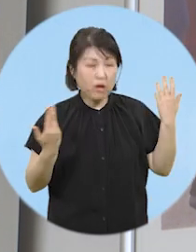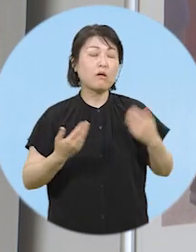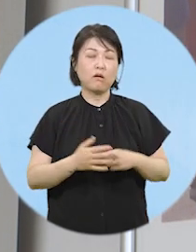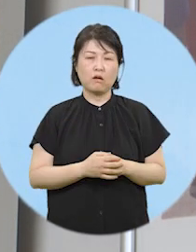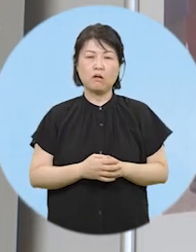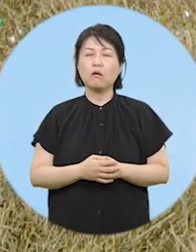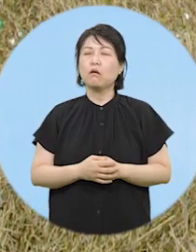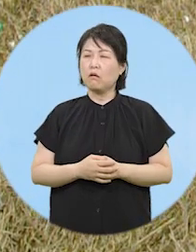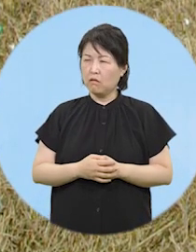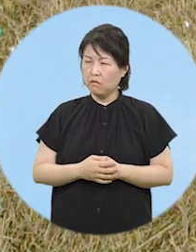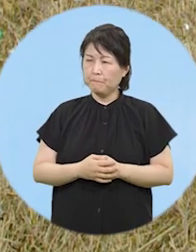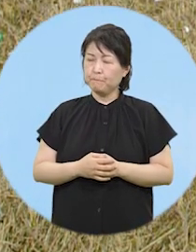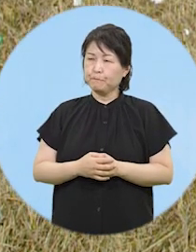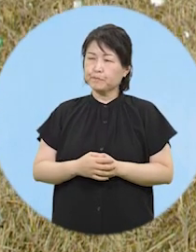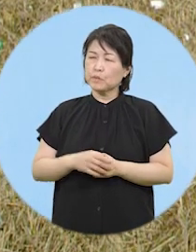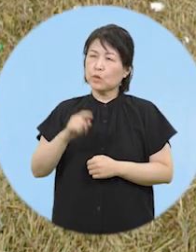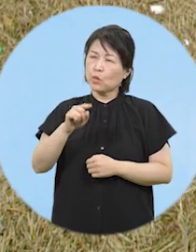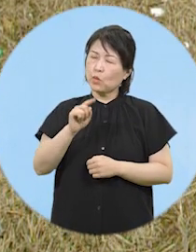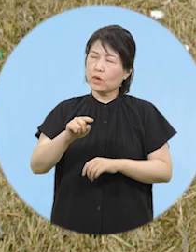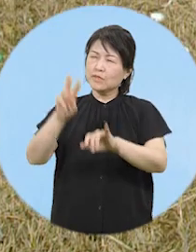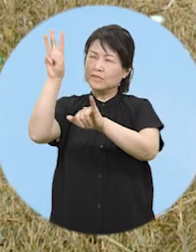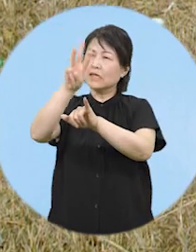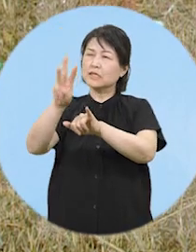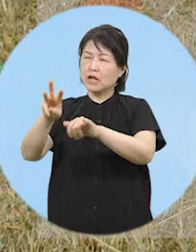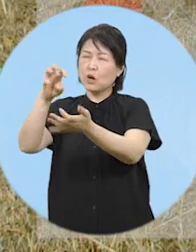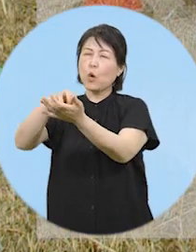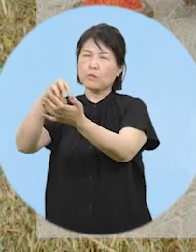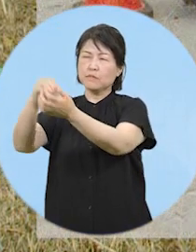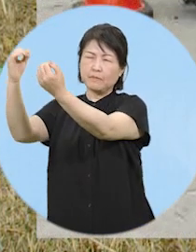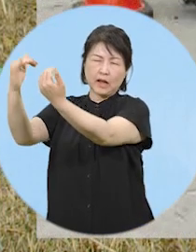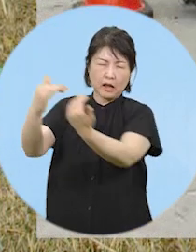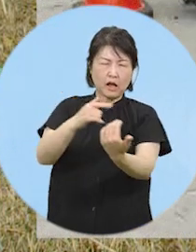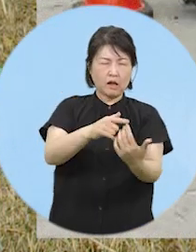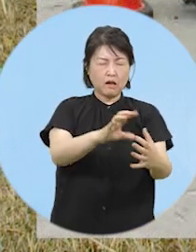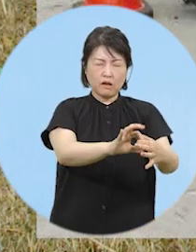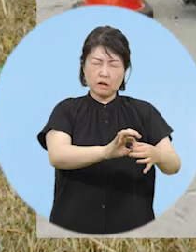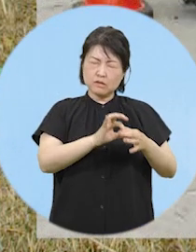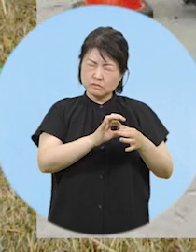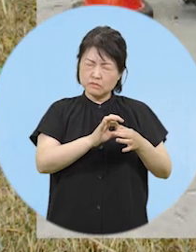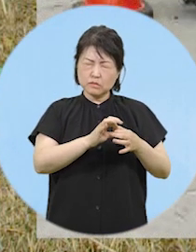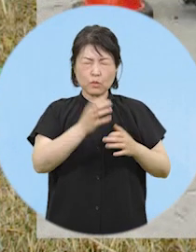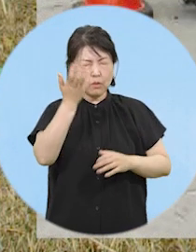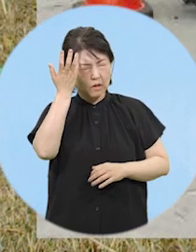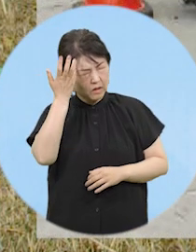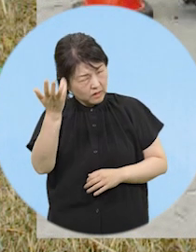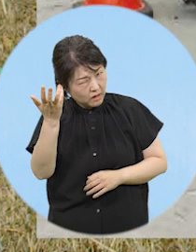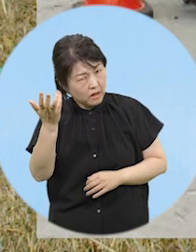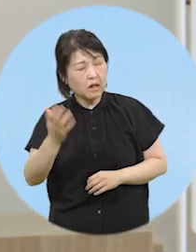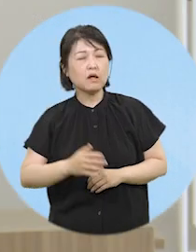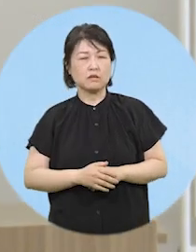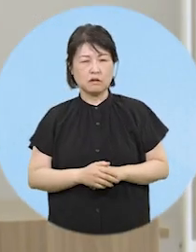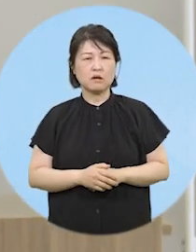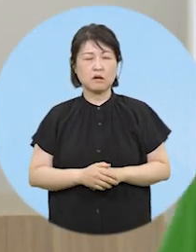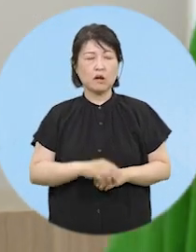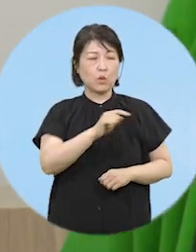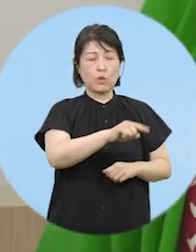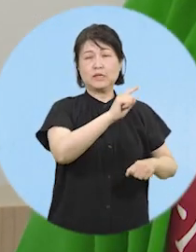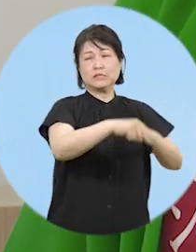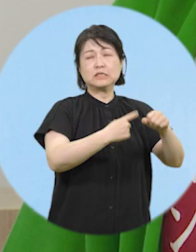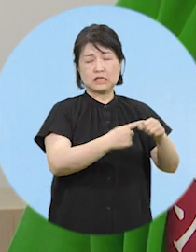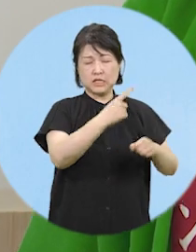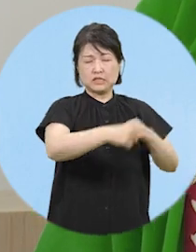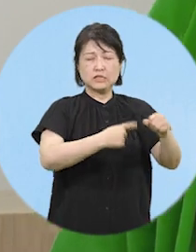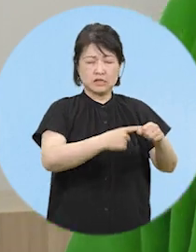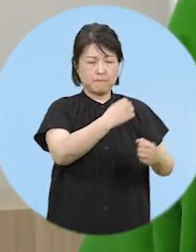て、 上げてね、 災害が根こそぎこう家から全部流れてきますので。 あ、そういうことかもね。 いろいろあるかもしれない、ね、これ一年草ですので